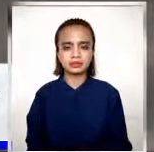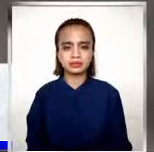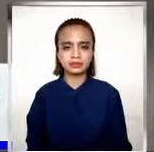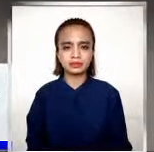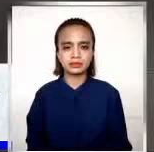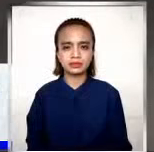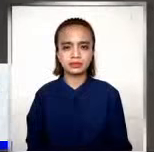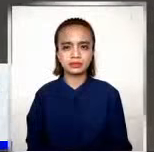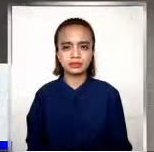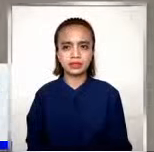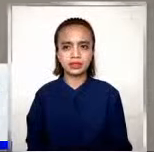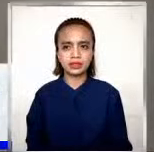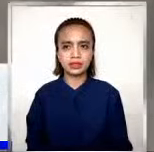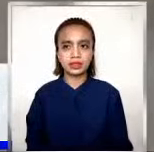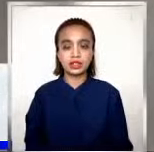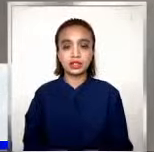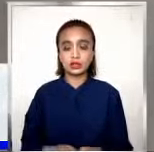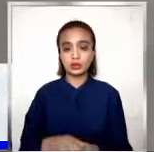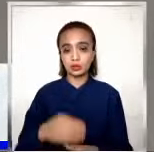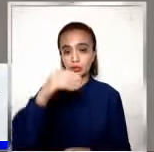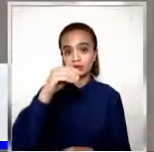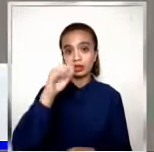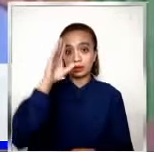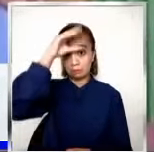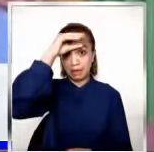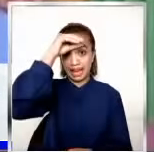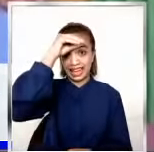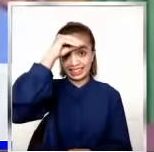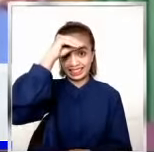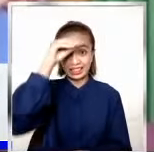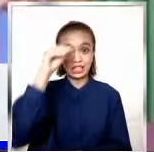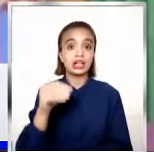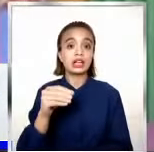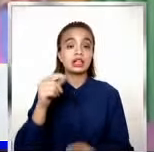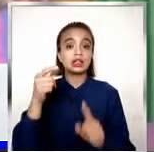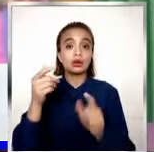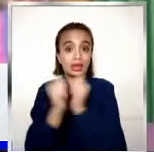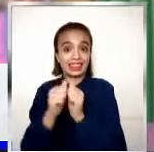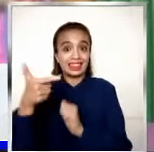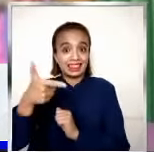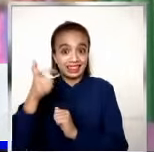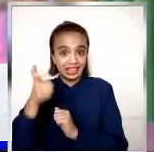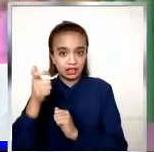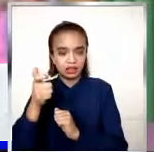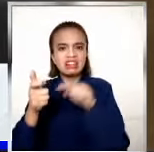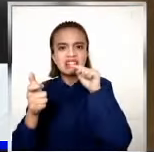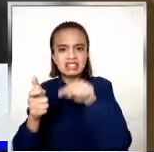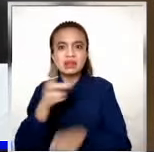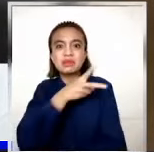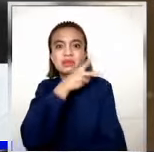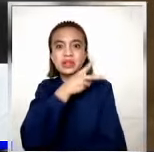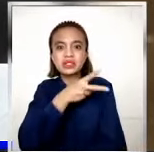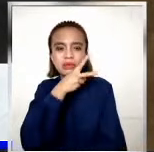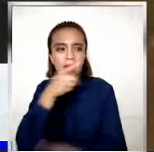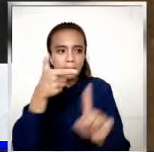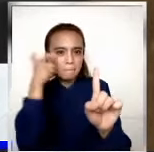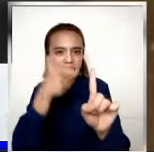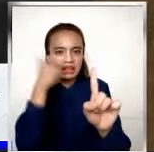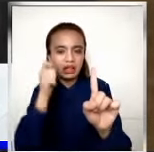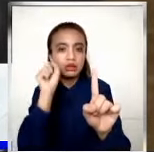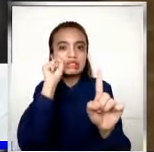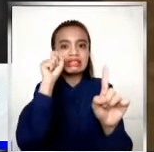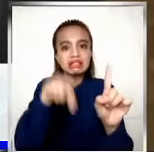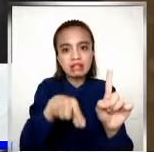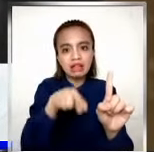Napag-alamang ang lalaking may dala ng baril ay ang mismong suspect sa pagpatay sa isang babaeng negosyante sa JC Aquino Avenue,